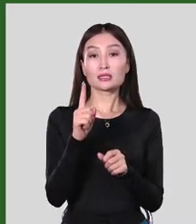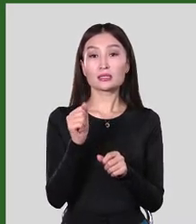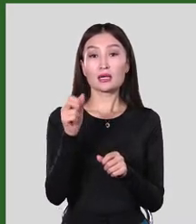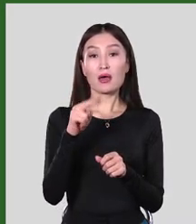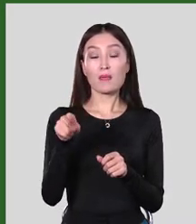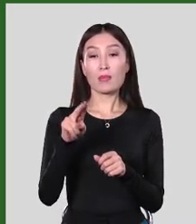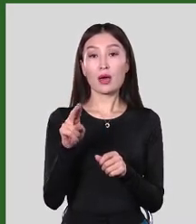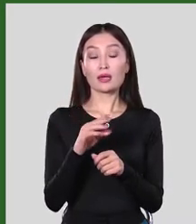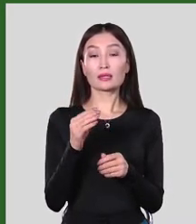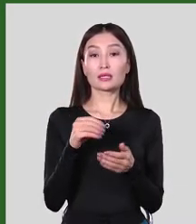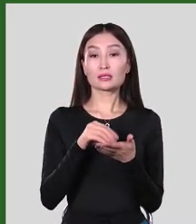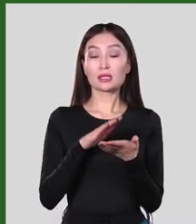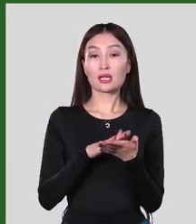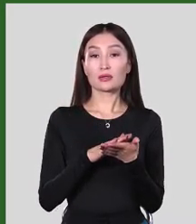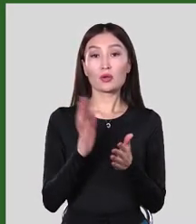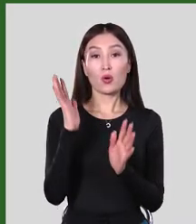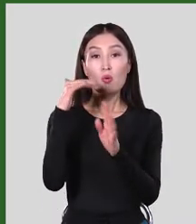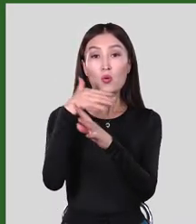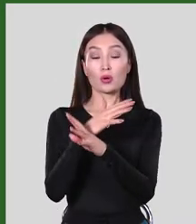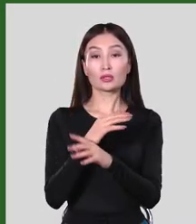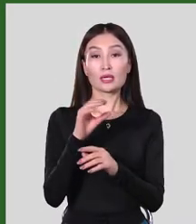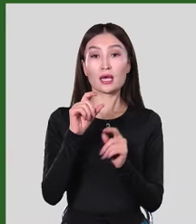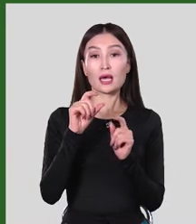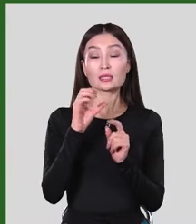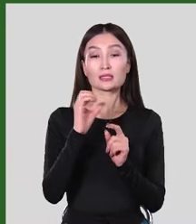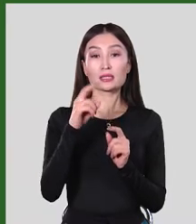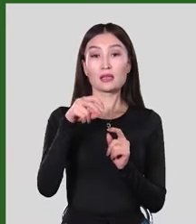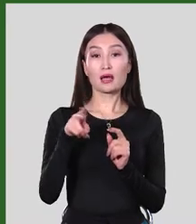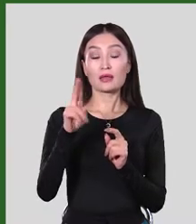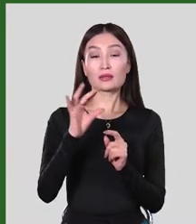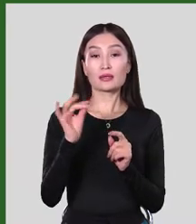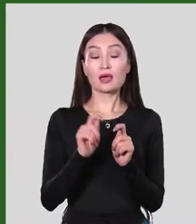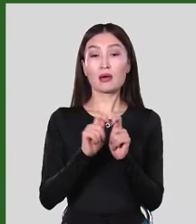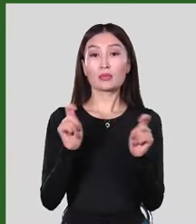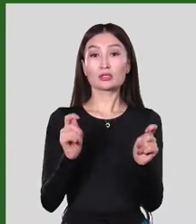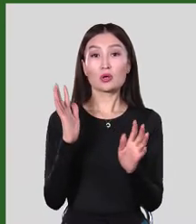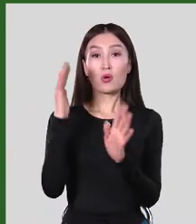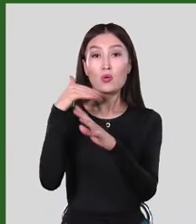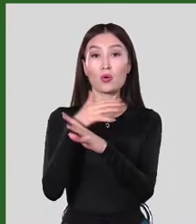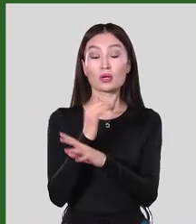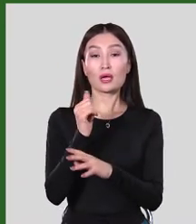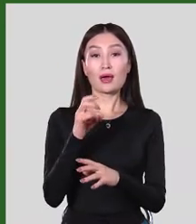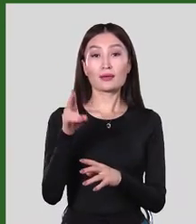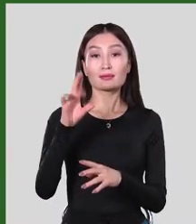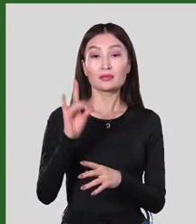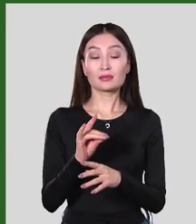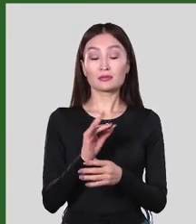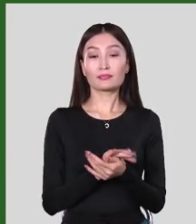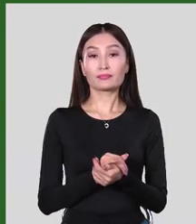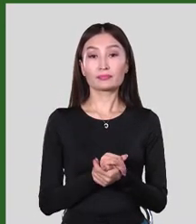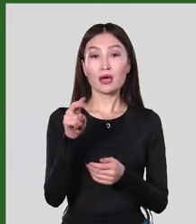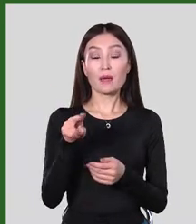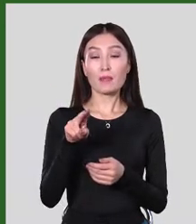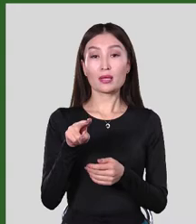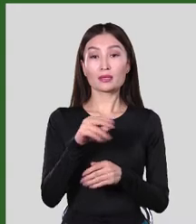край континента складывается в горные складки. Так образовались горы Анды. Вдоль западных